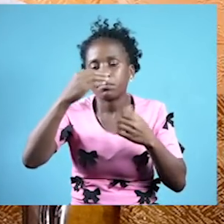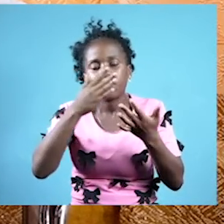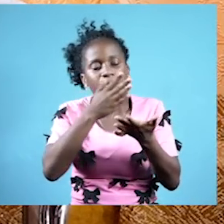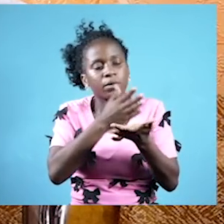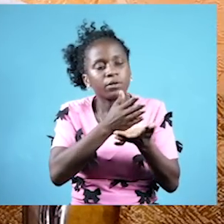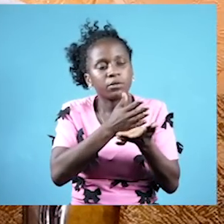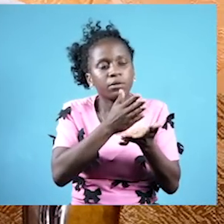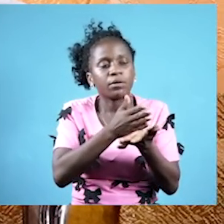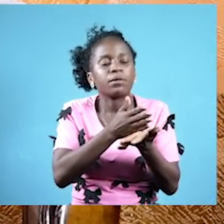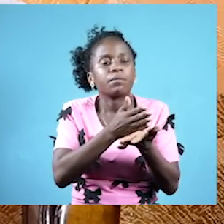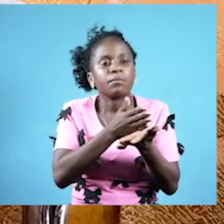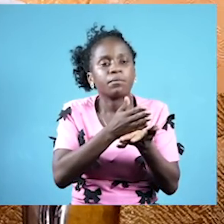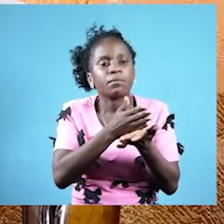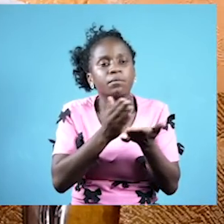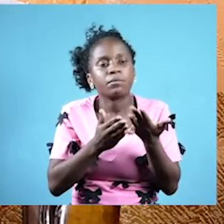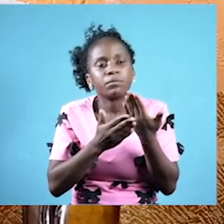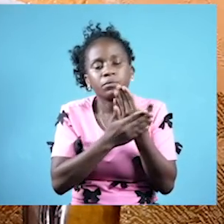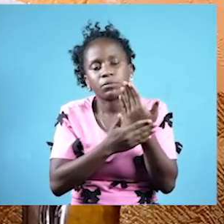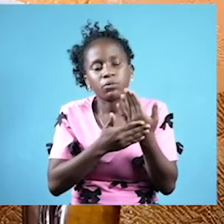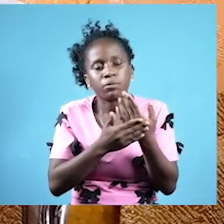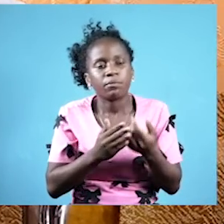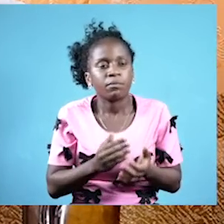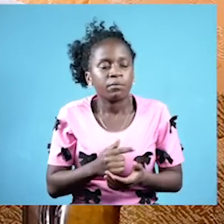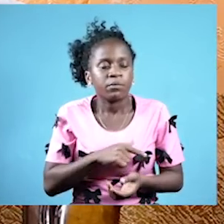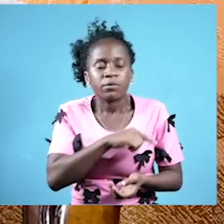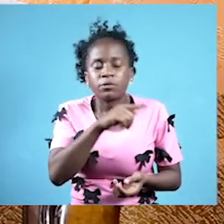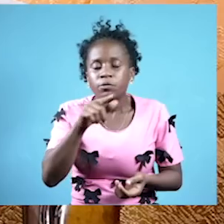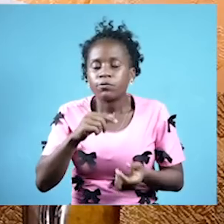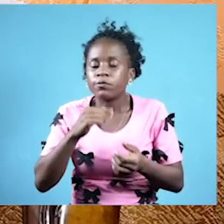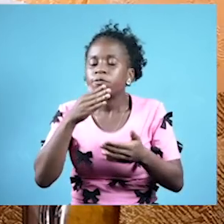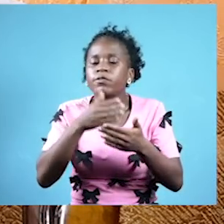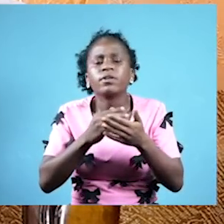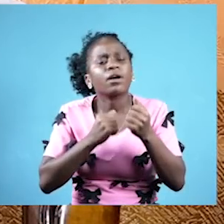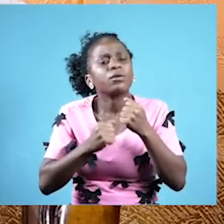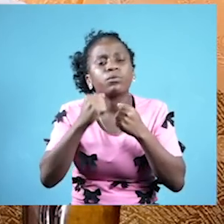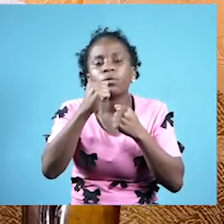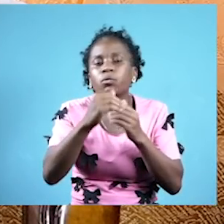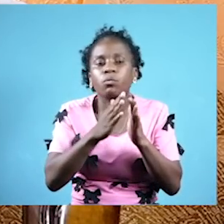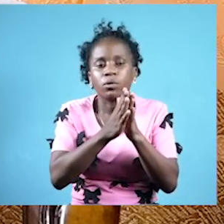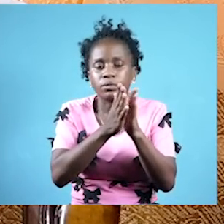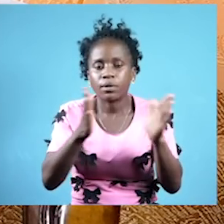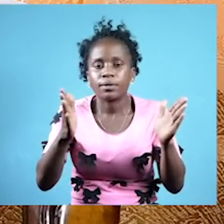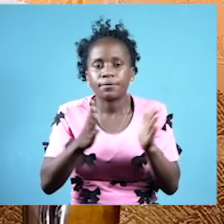tija katika kushughulikia hili. Na tulikuwa tumepiga hatua kubwa sana. Kubwa.